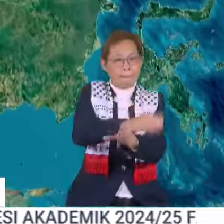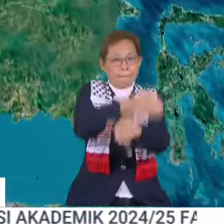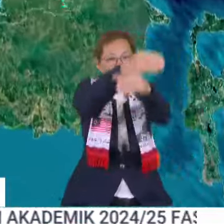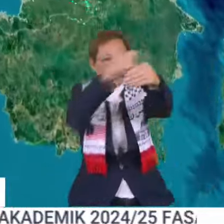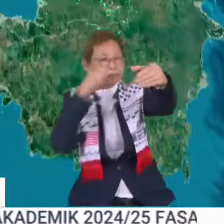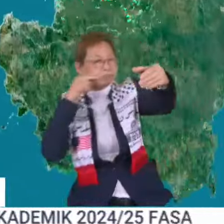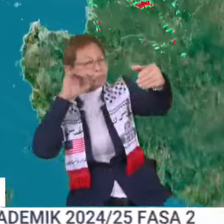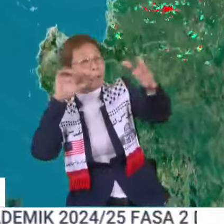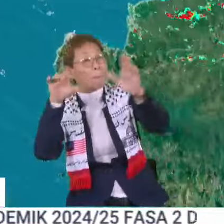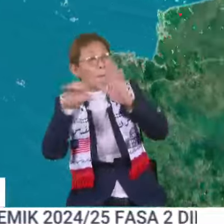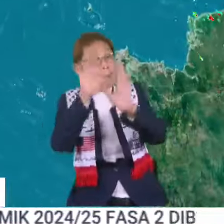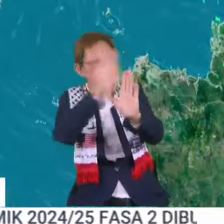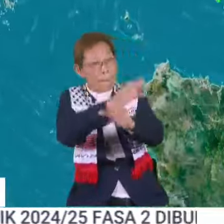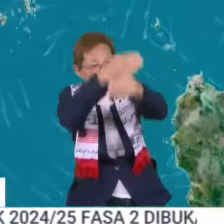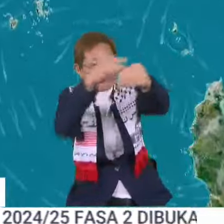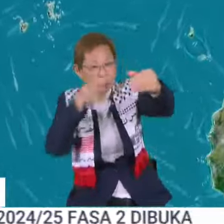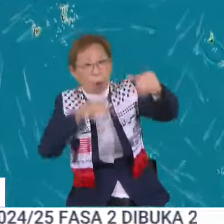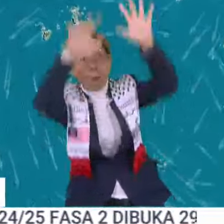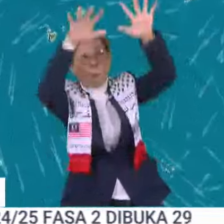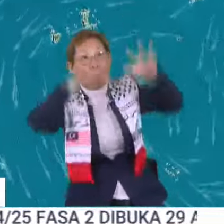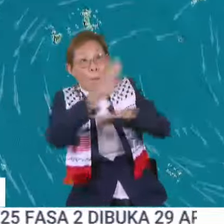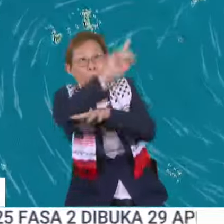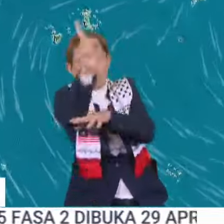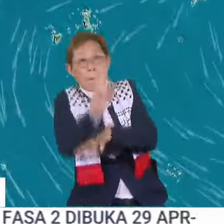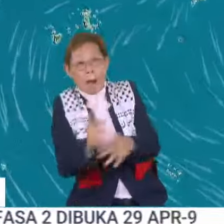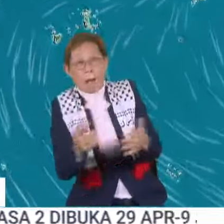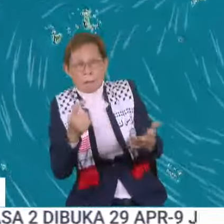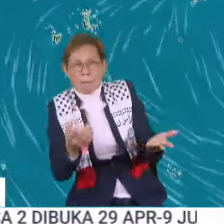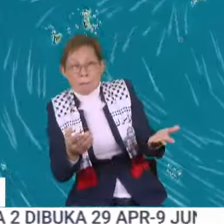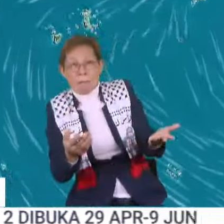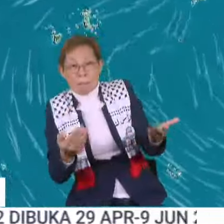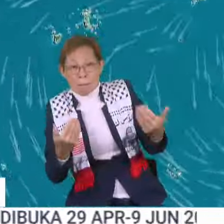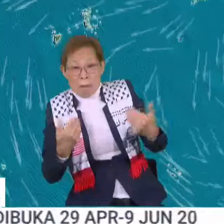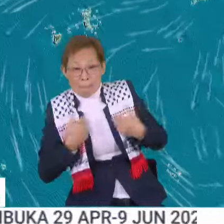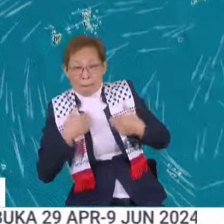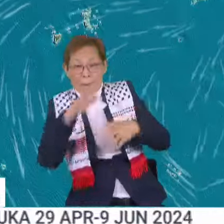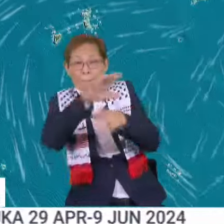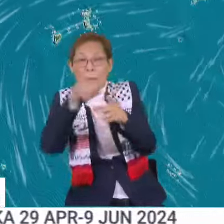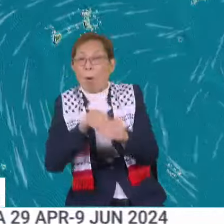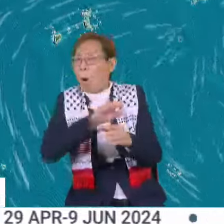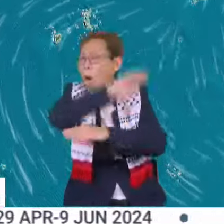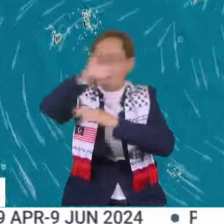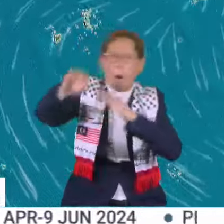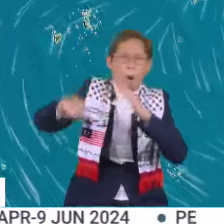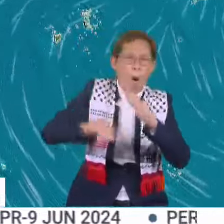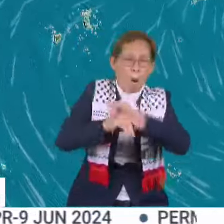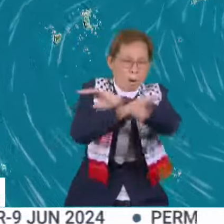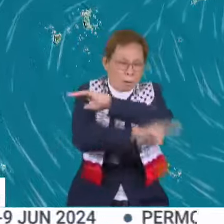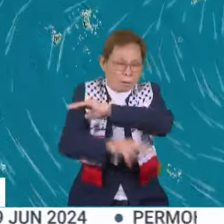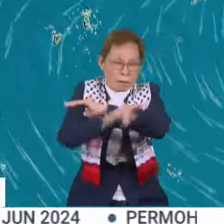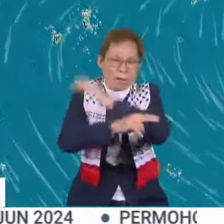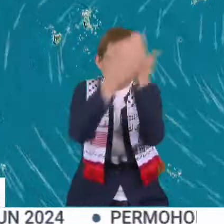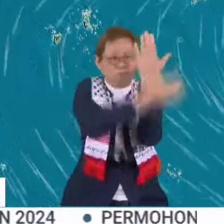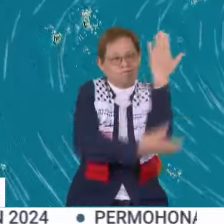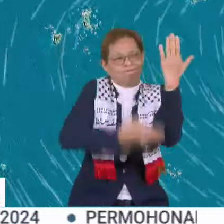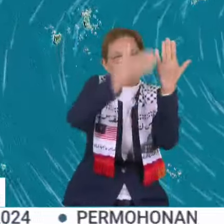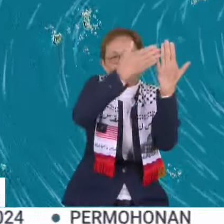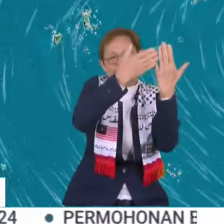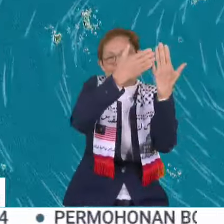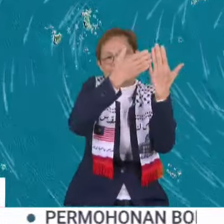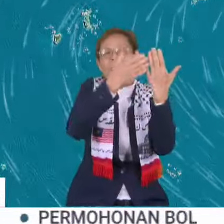ini. Keadaan hujan berserta ribut petir seperti yang dijangkakan melibatkan di hampir keseluruhan negeri di semenanjung